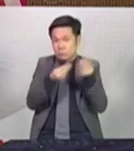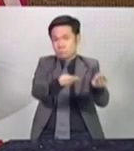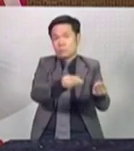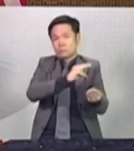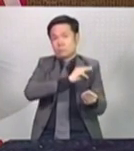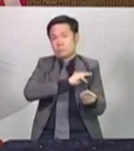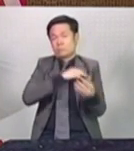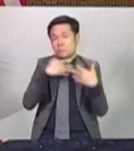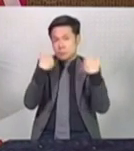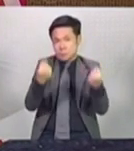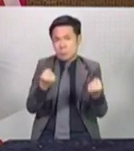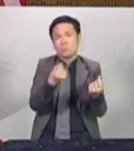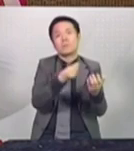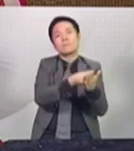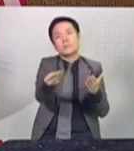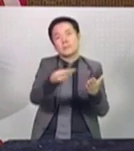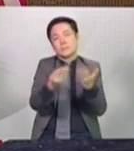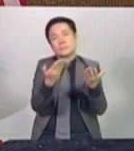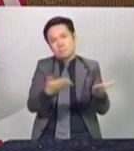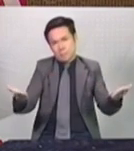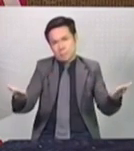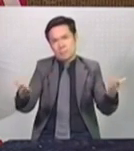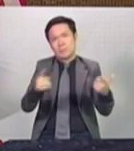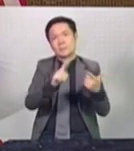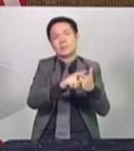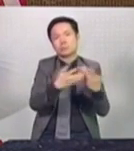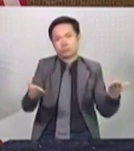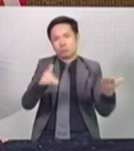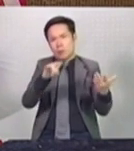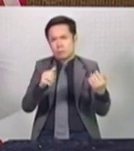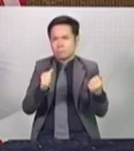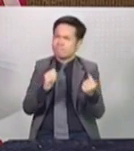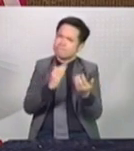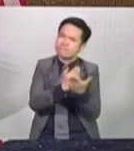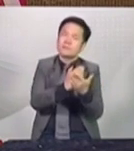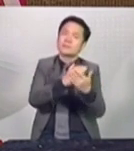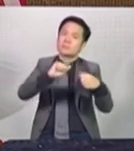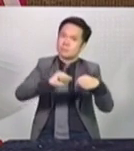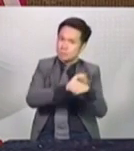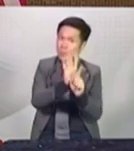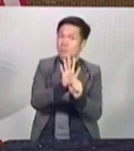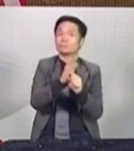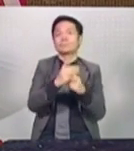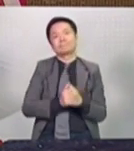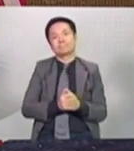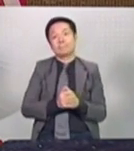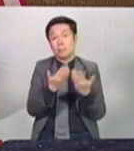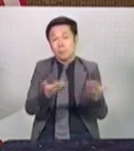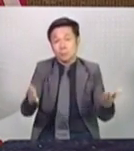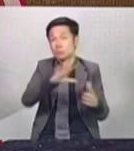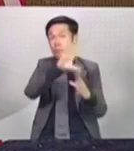pembelian peralatan dan perkhidmatan untuk memerangi COVID-19, termasuklah